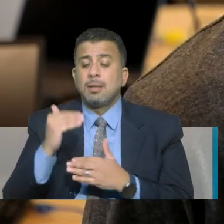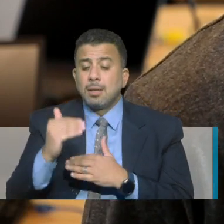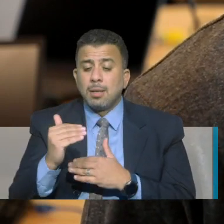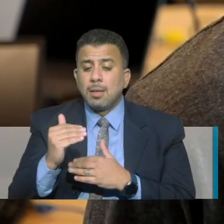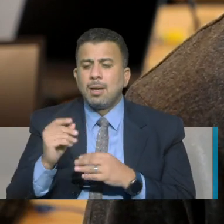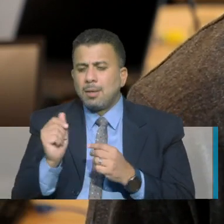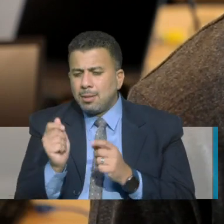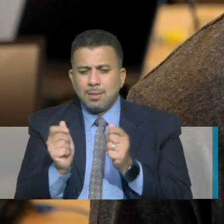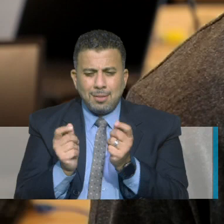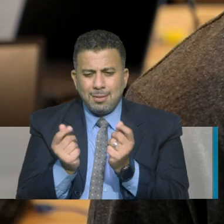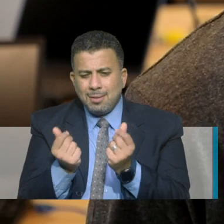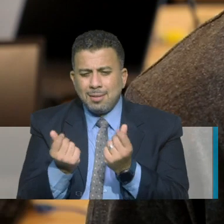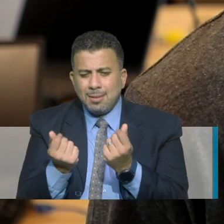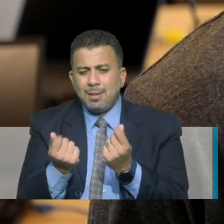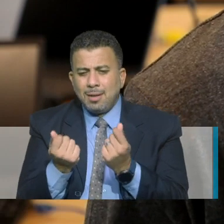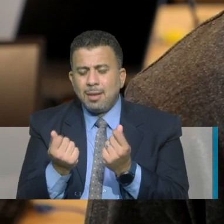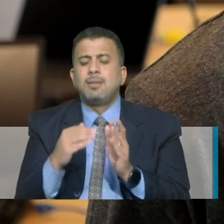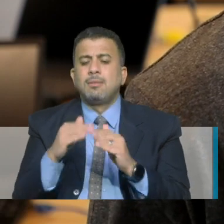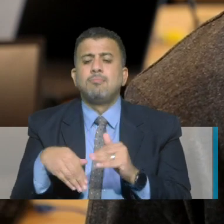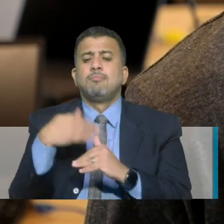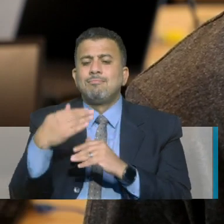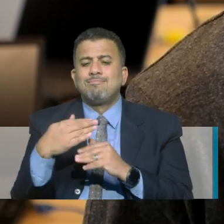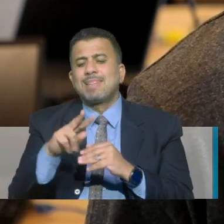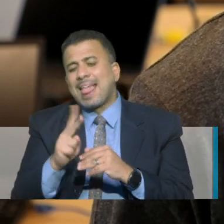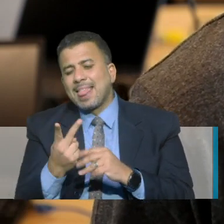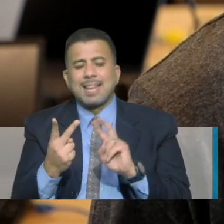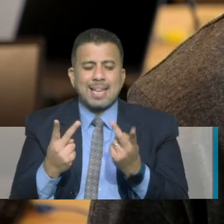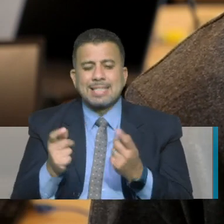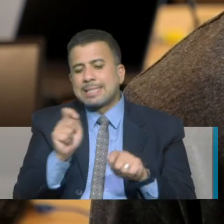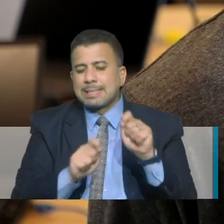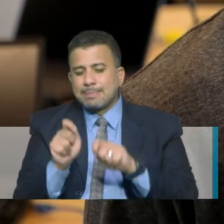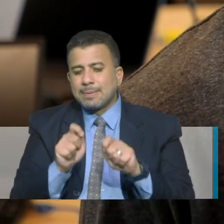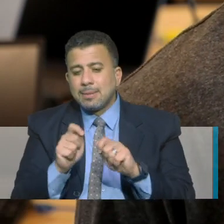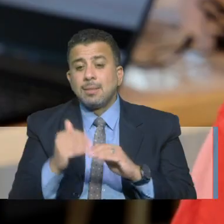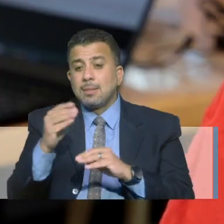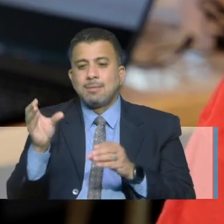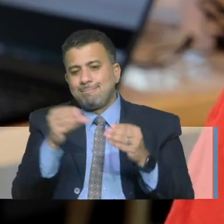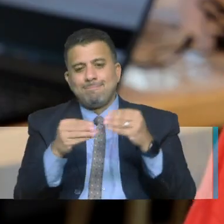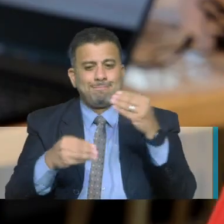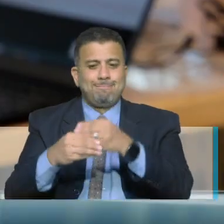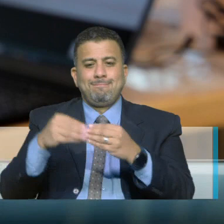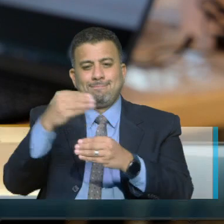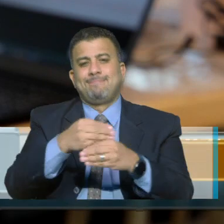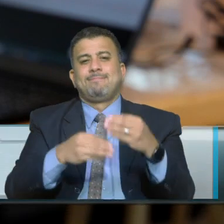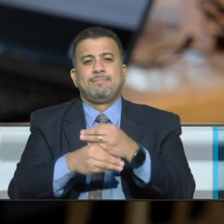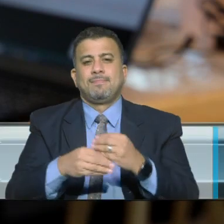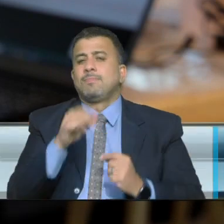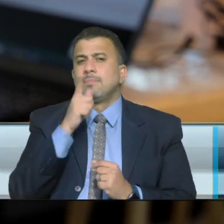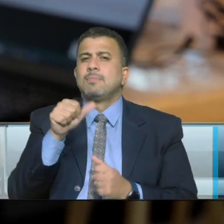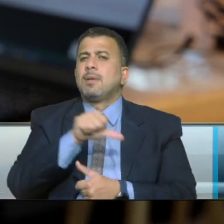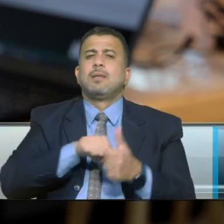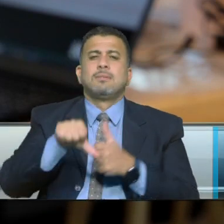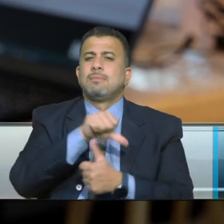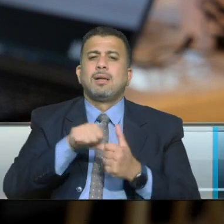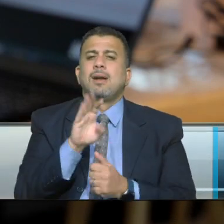نركب وايرات، ثالث يوم عقب نبدأ نعدل ونصمم، وآخر يوم يبدأ التركيب. نحن هلأ بهاي الدورة بنسوي